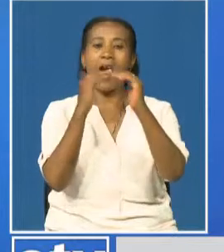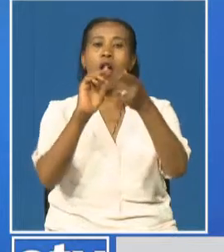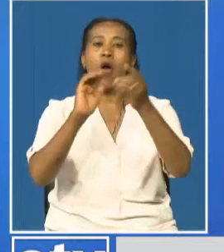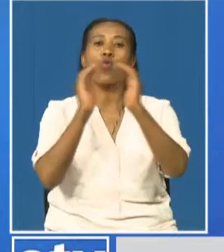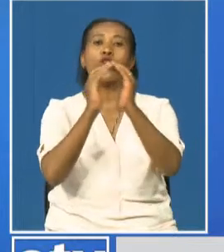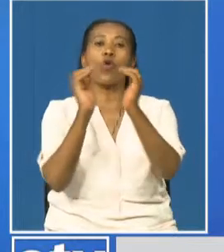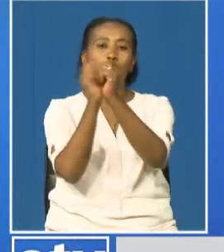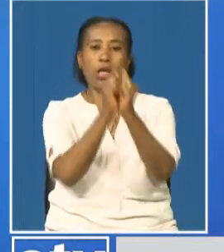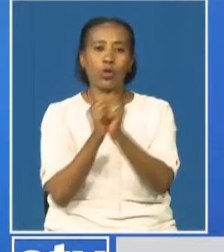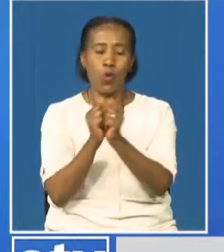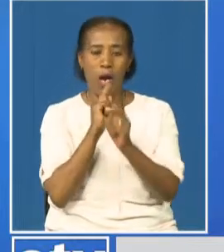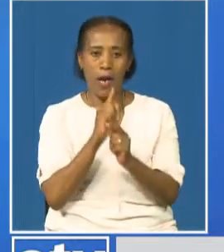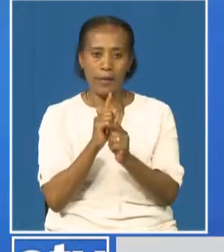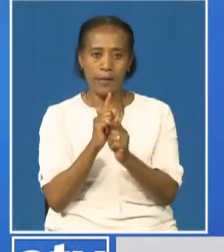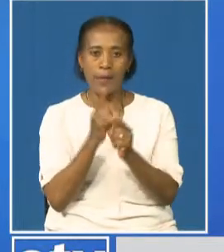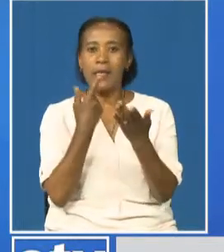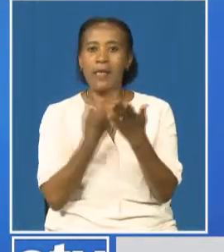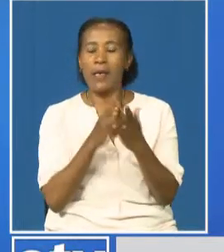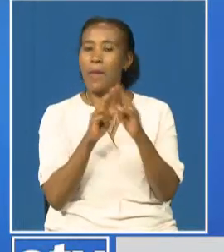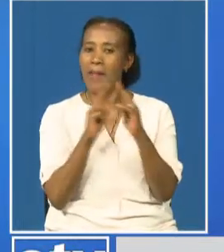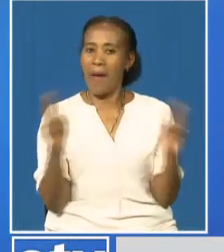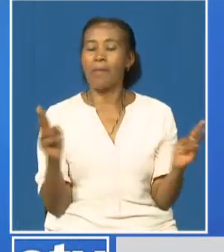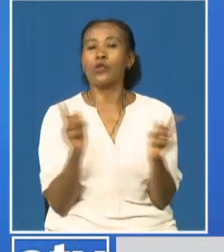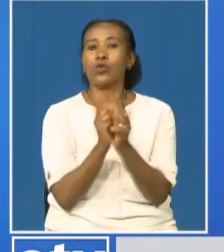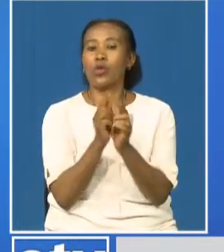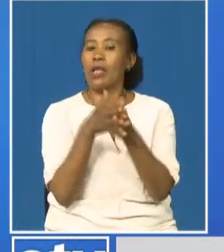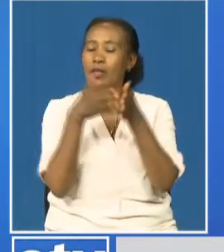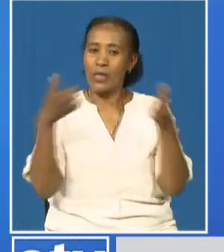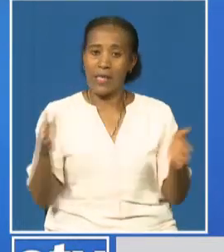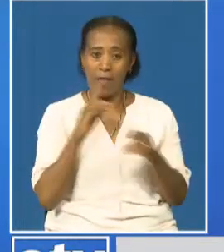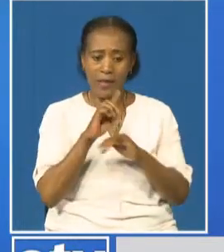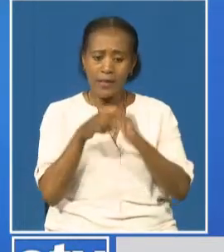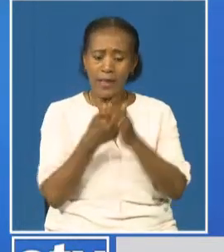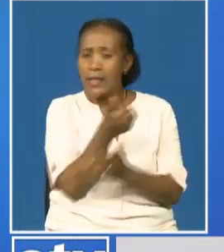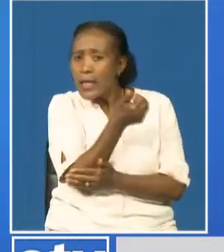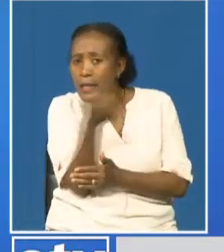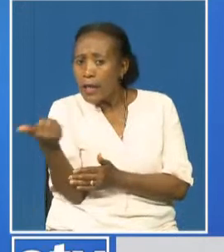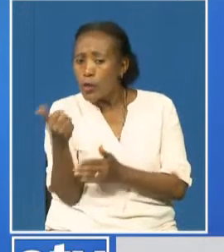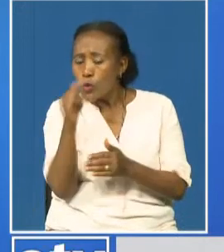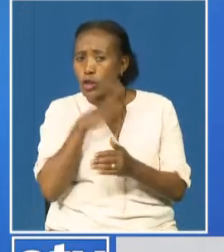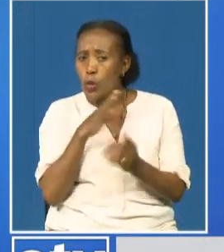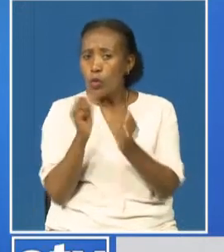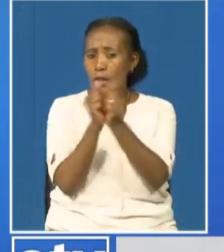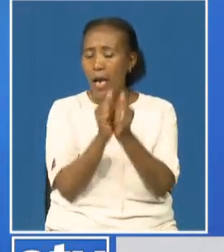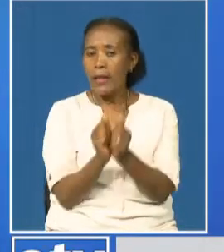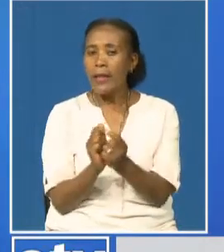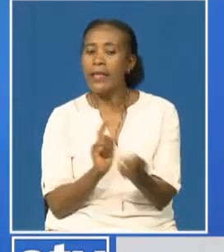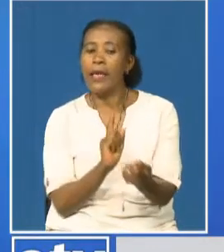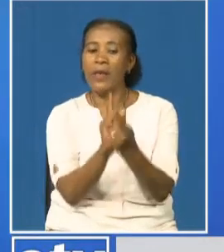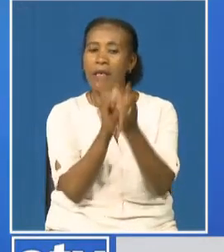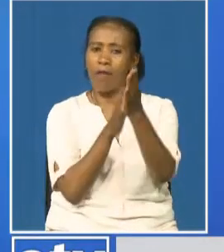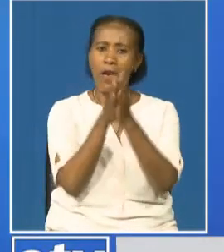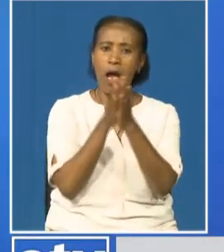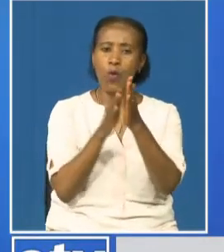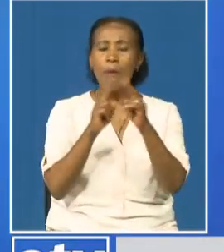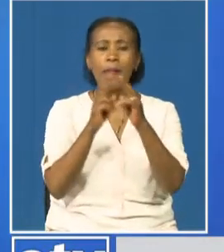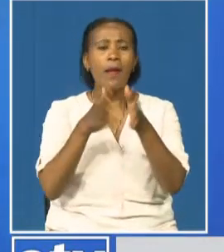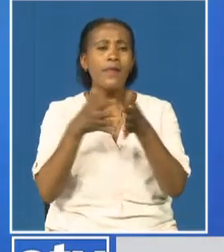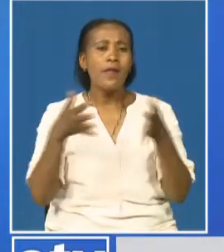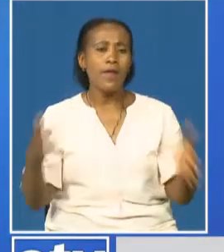ከአቻዎቻቸው ጋር መስተጋብራቸው በጣም ይሰፋል። ስለዚህ ከሌሎች ሰዎች ጋር የመገናኘት ፍላጎታቸው በጣም